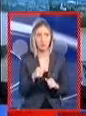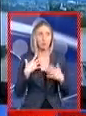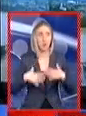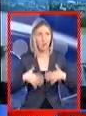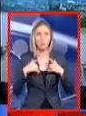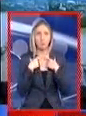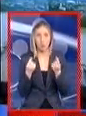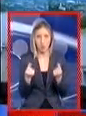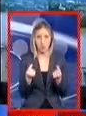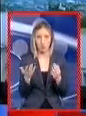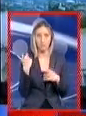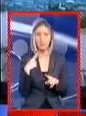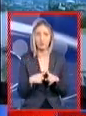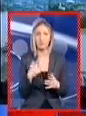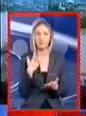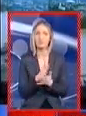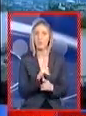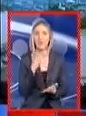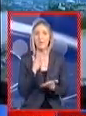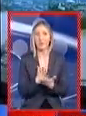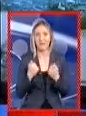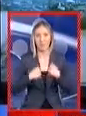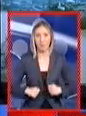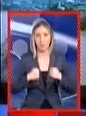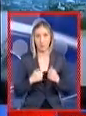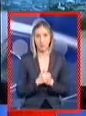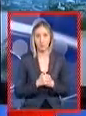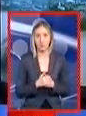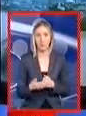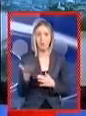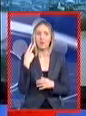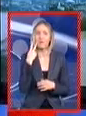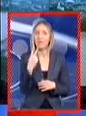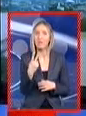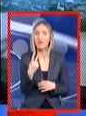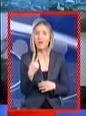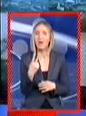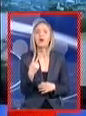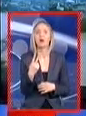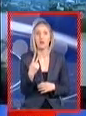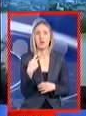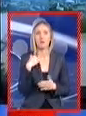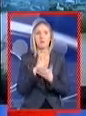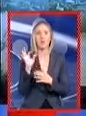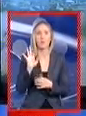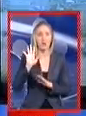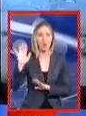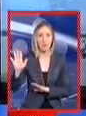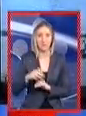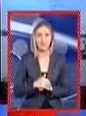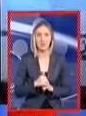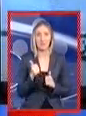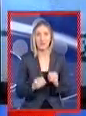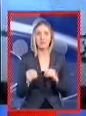u košulji. Prošli put sam bio malo neadekvatno obučen. U prethodna 2 dana uglavnom smo proveli u Obrenovcu. Danas sam